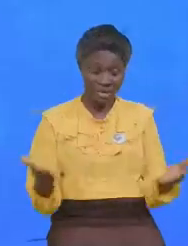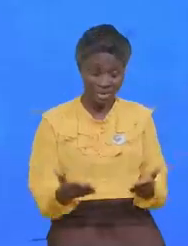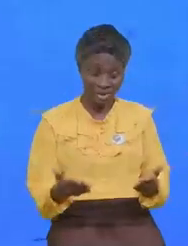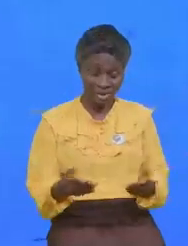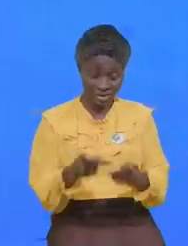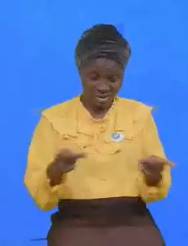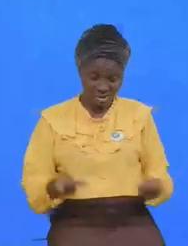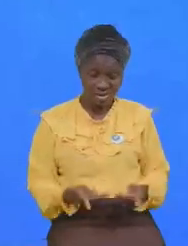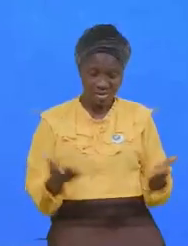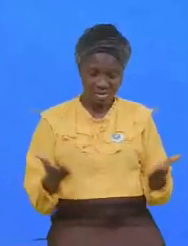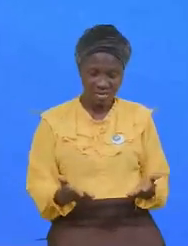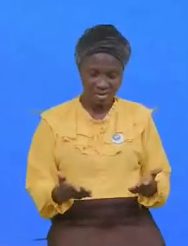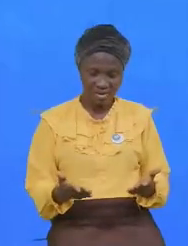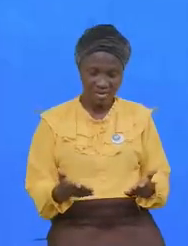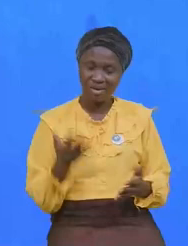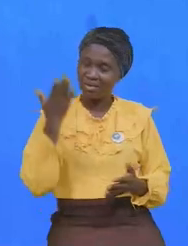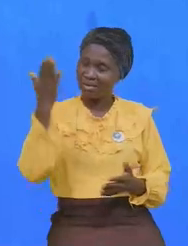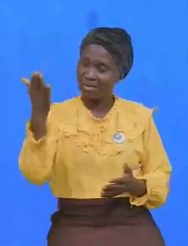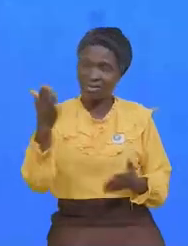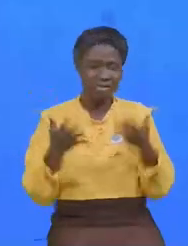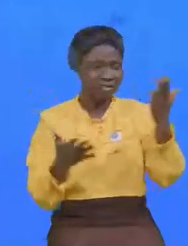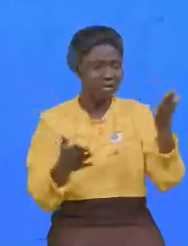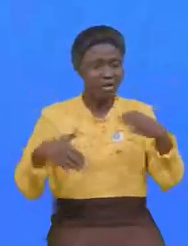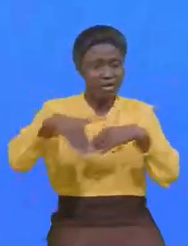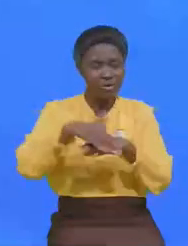Alpha, là à la radio,